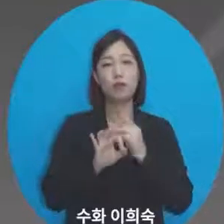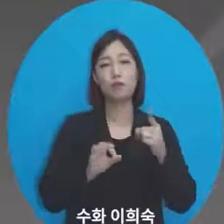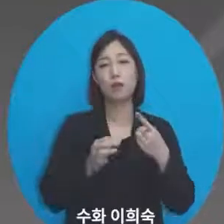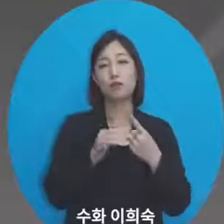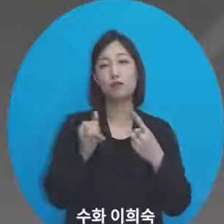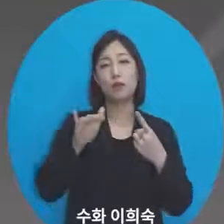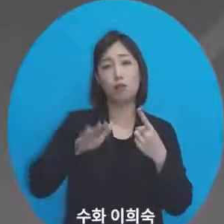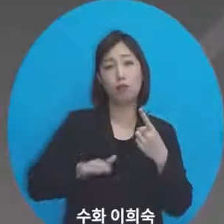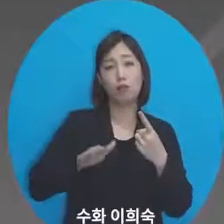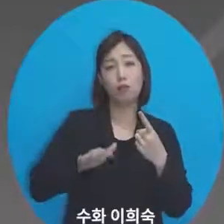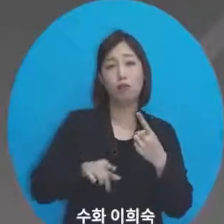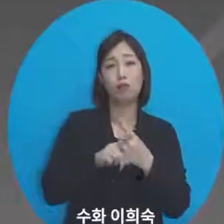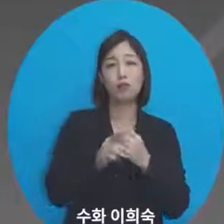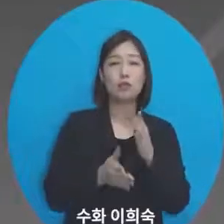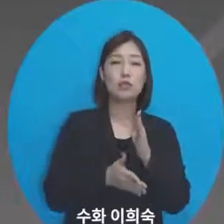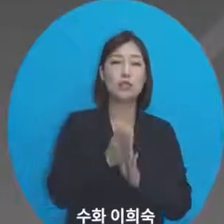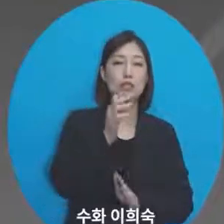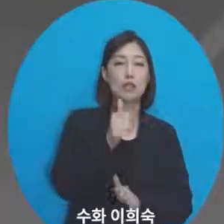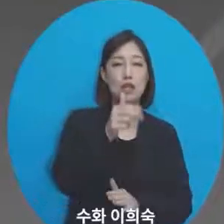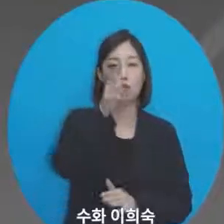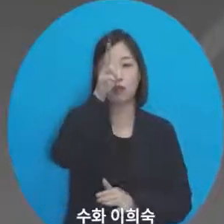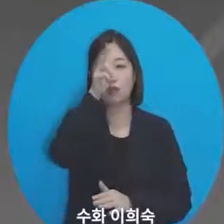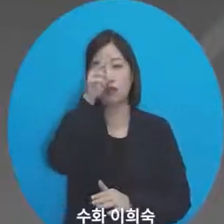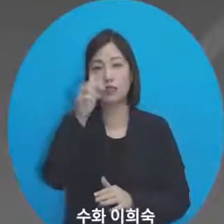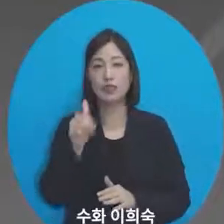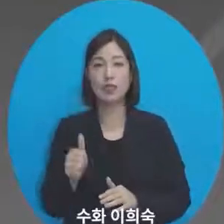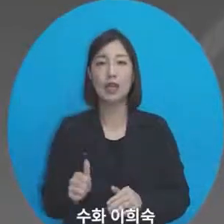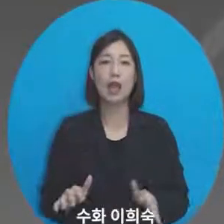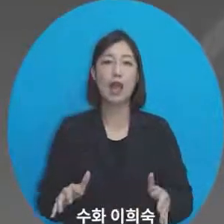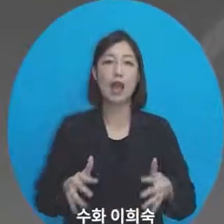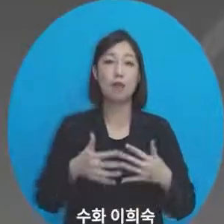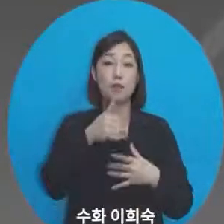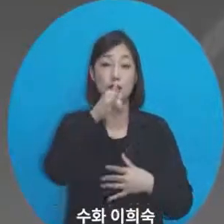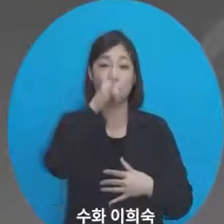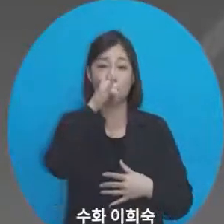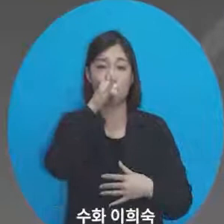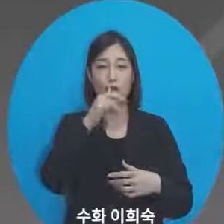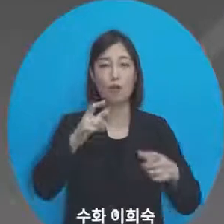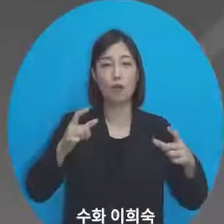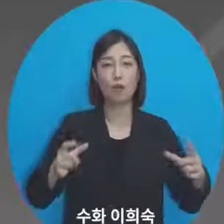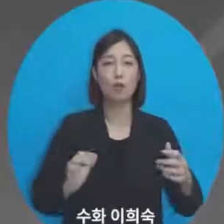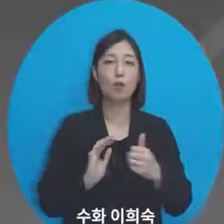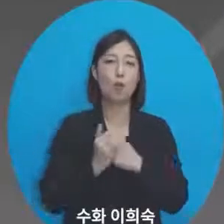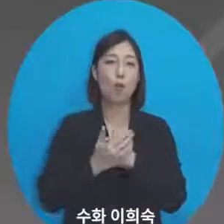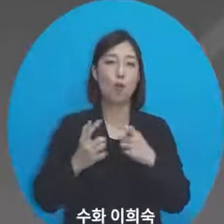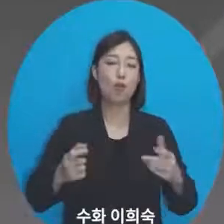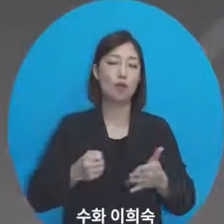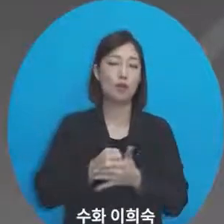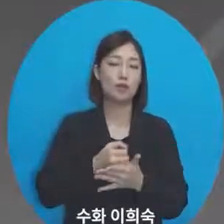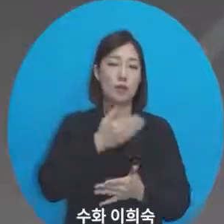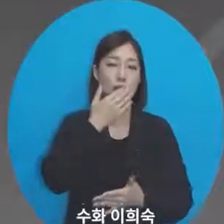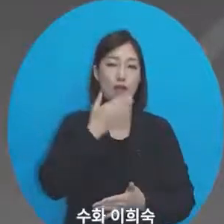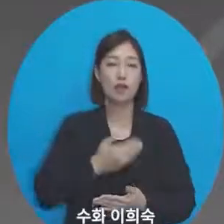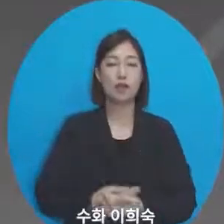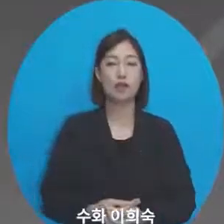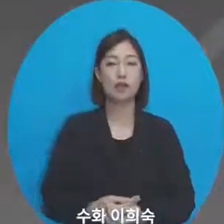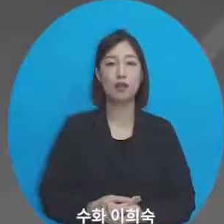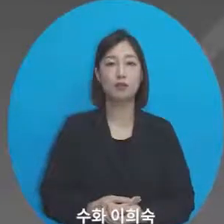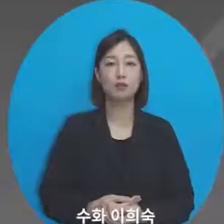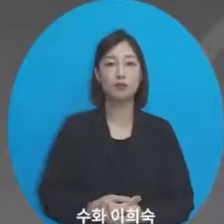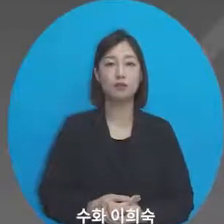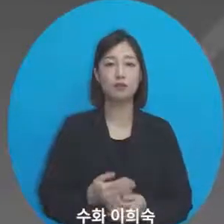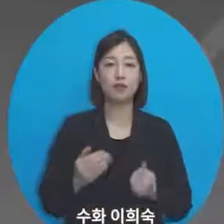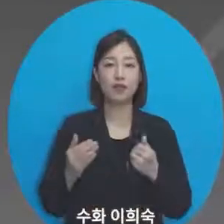해당 지자체의 시장과 경찰서장이 합의만 된다면 지정을 할 수 있게 하도록 하고 있습니다. 네, 그래서